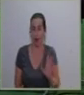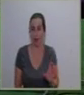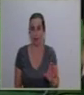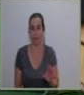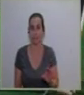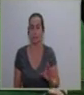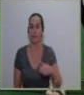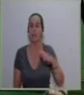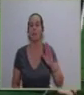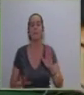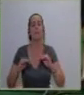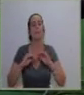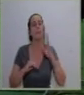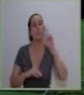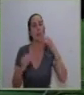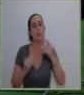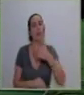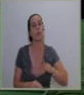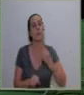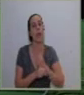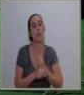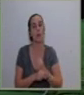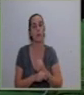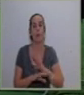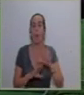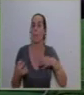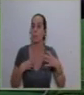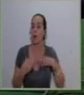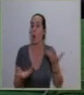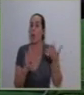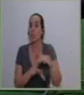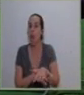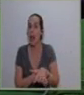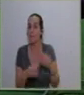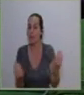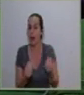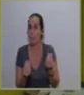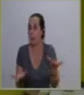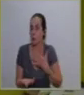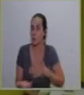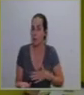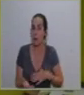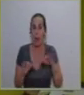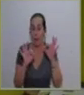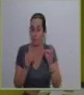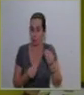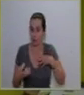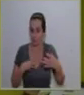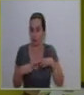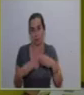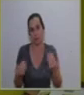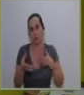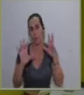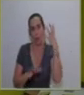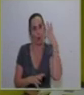לך. קיר דמיוני, קיר דמיוני. אז יש עוד דברים שהיית רוצה לעשות חוץ מנגיד משחק, או לשלב בין דברים? האמת שחוץ ממשחק, שזה דבר